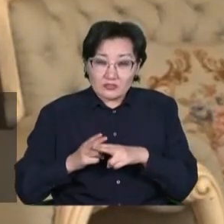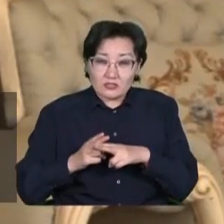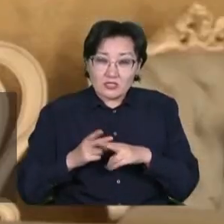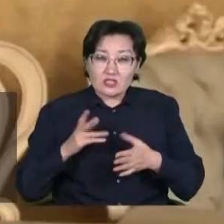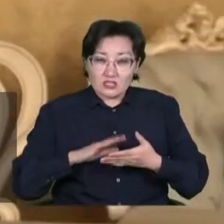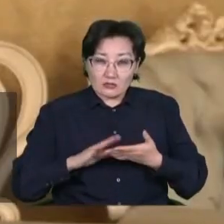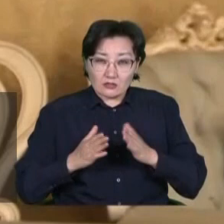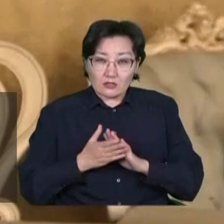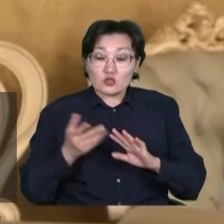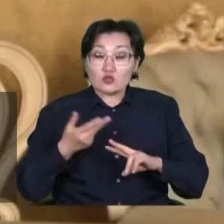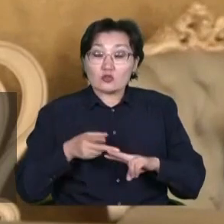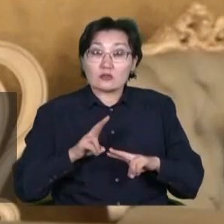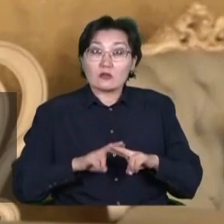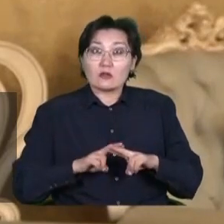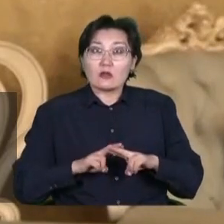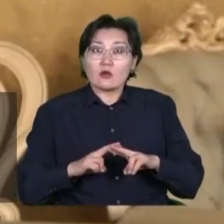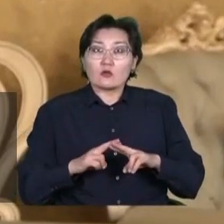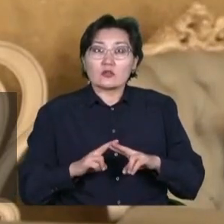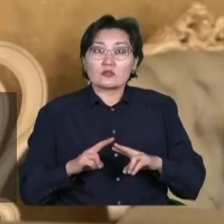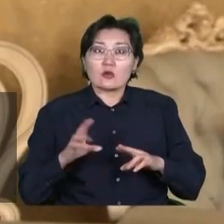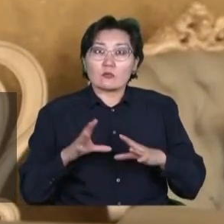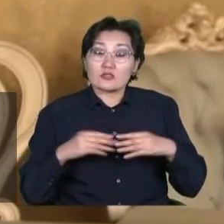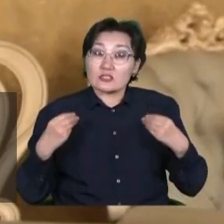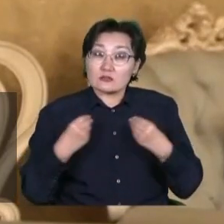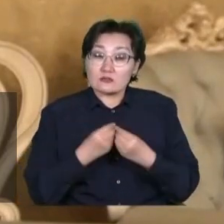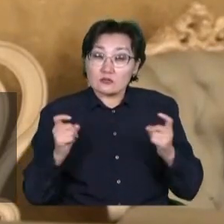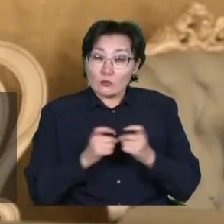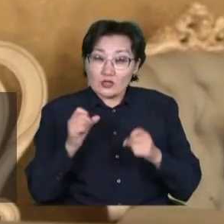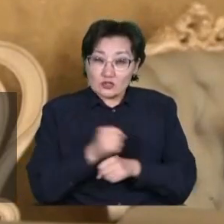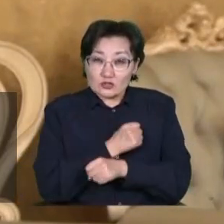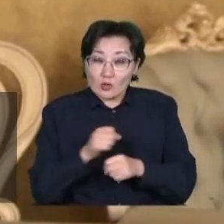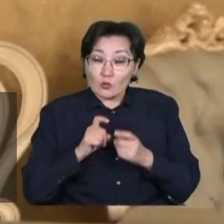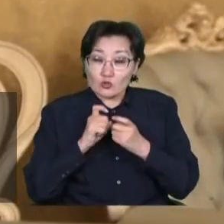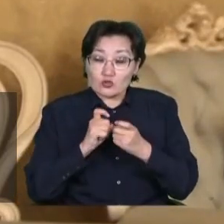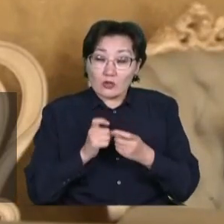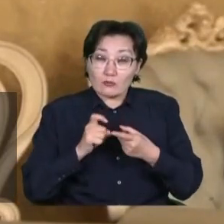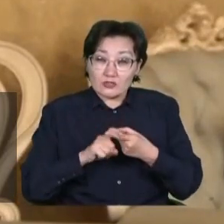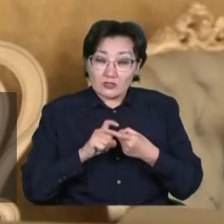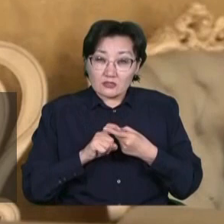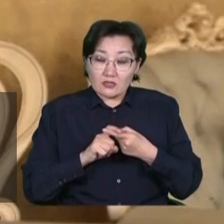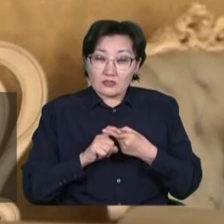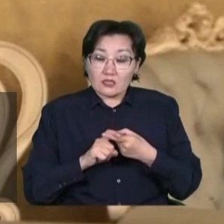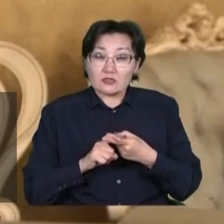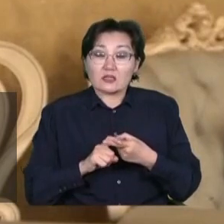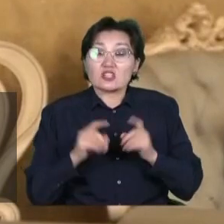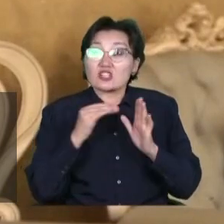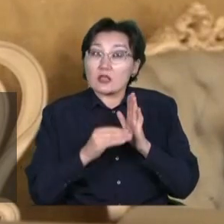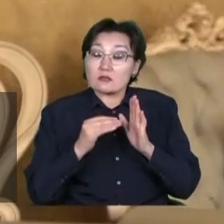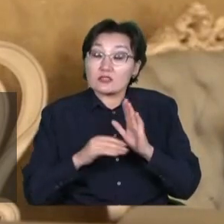жағдай. Сондықтан да осы зорлық-зомбылықпен күресуге байланысты шығарылып атқан